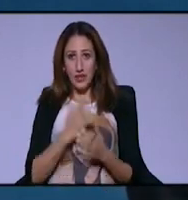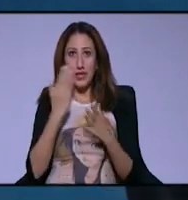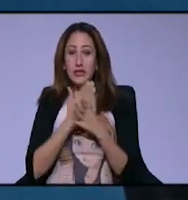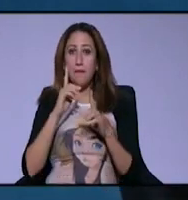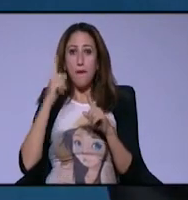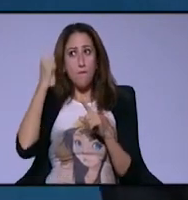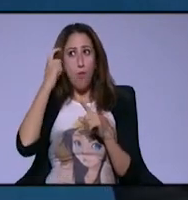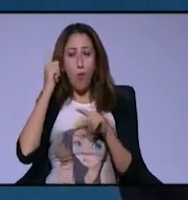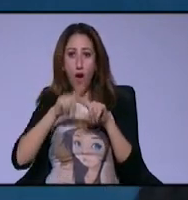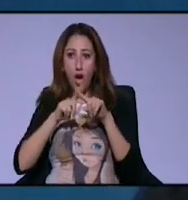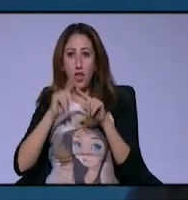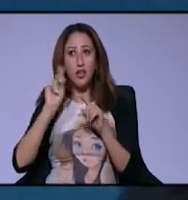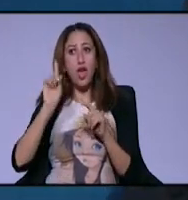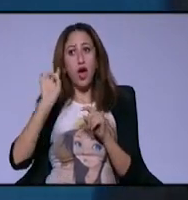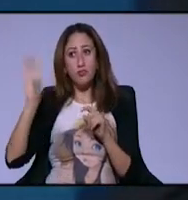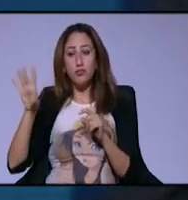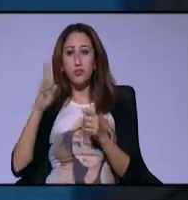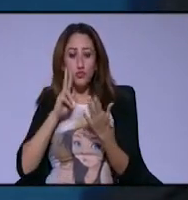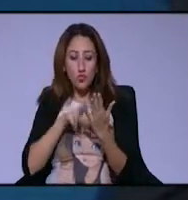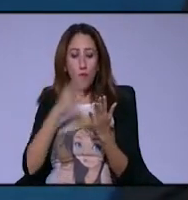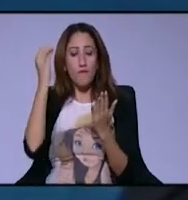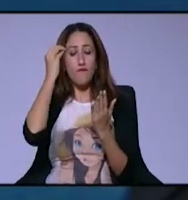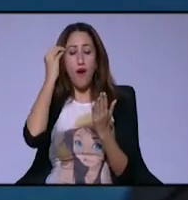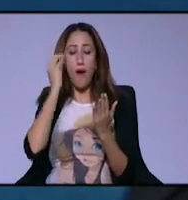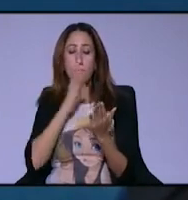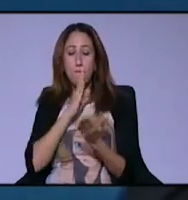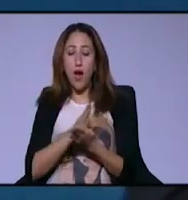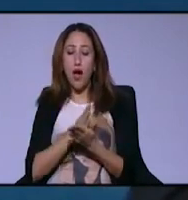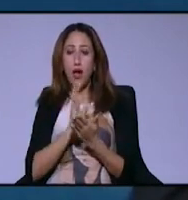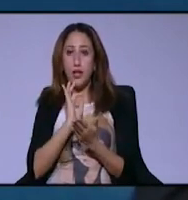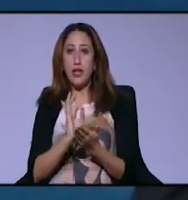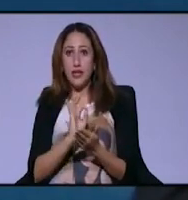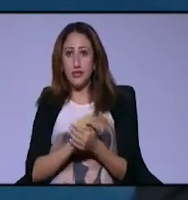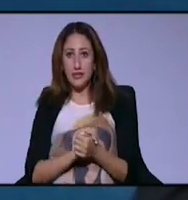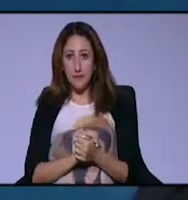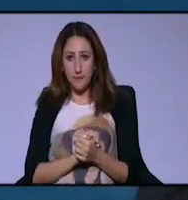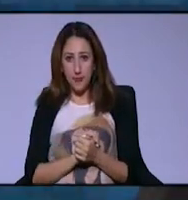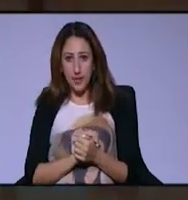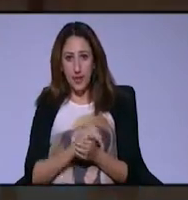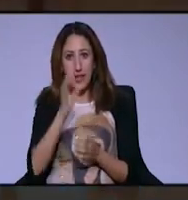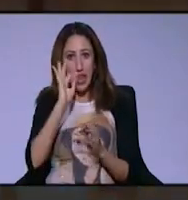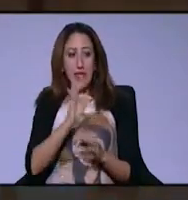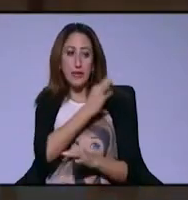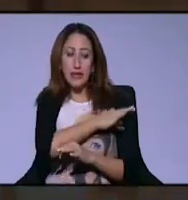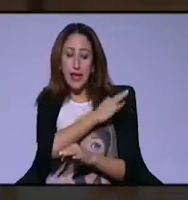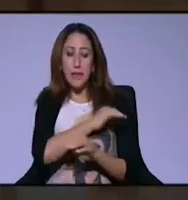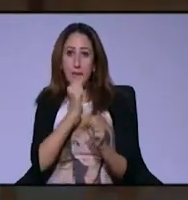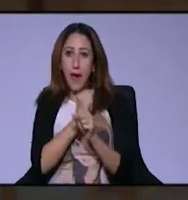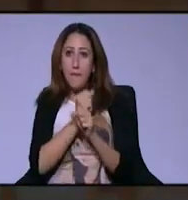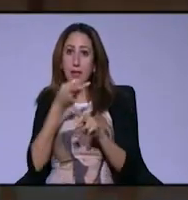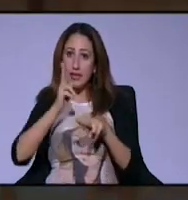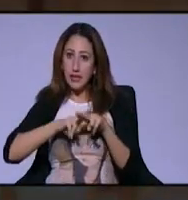ويربط على قلوب ويجلي حقائق. نعم بلا شك أنا مع هذا العمل، مع تكرار التجربة أدعو